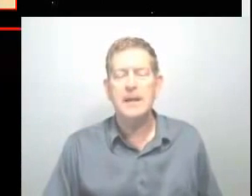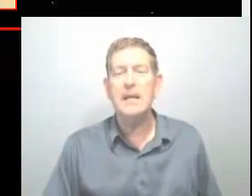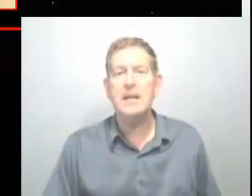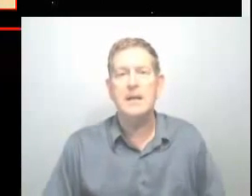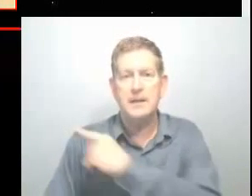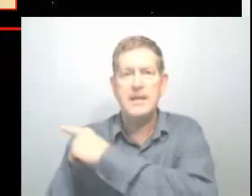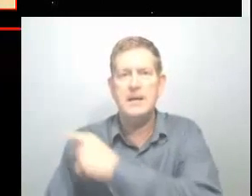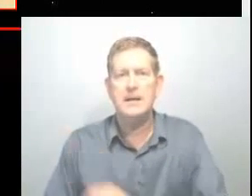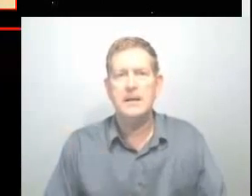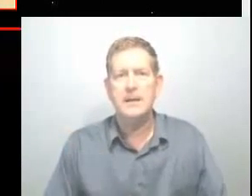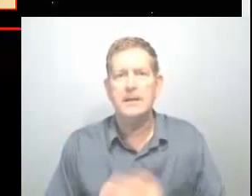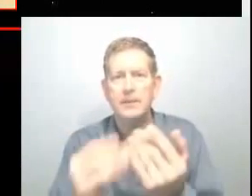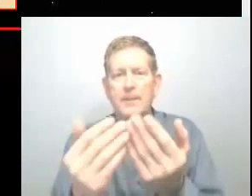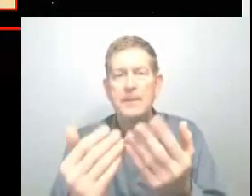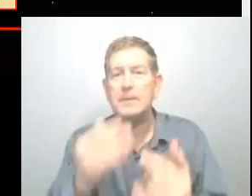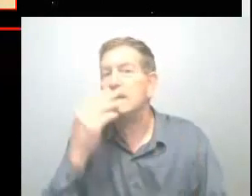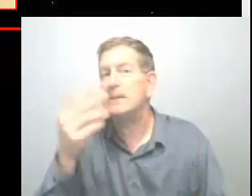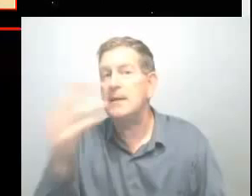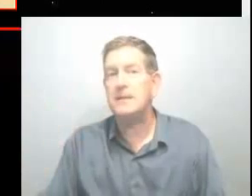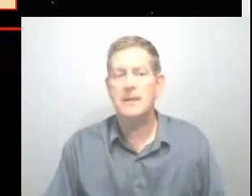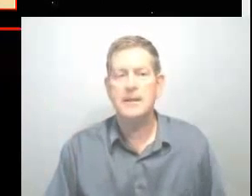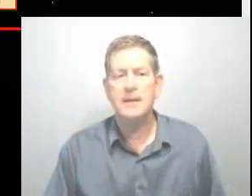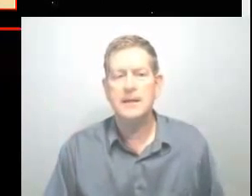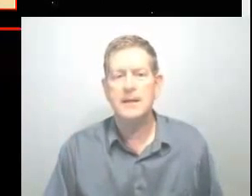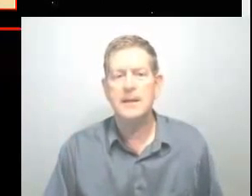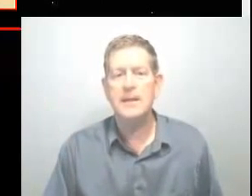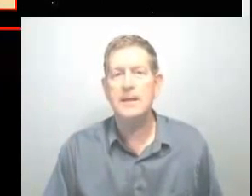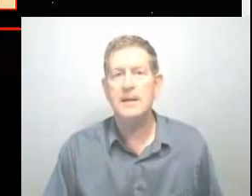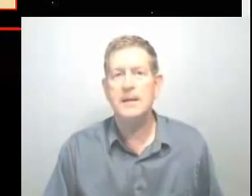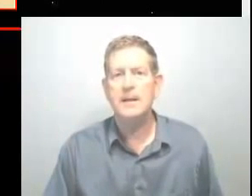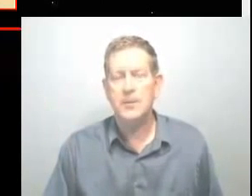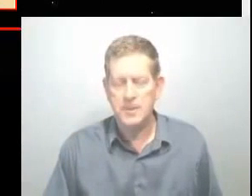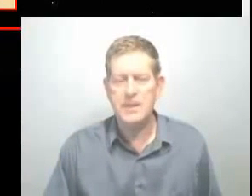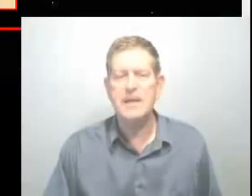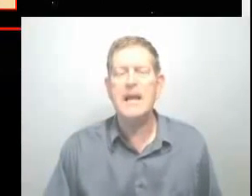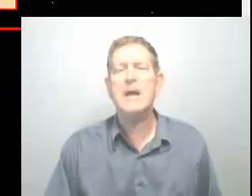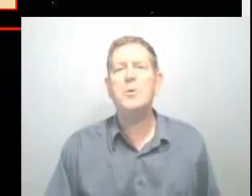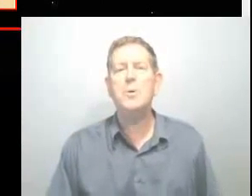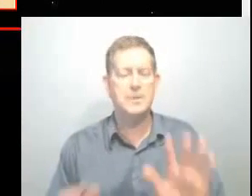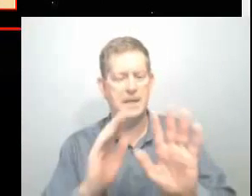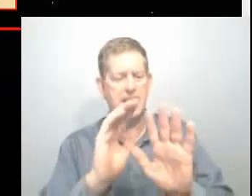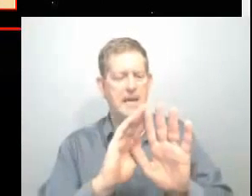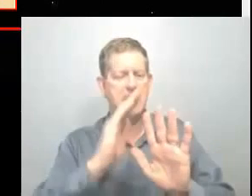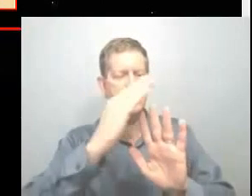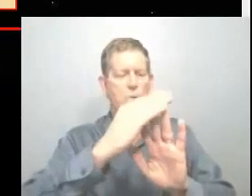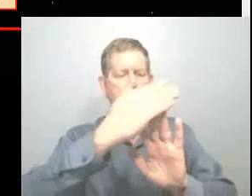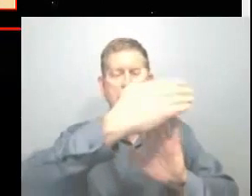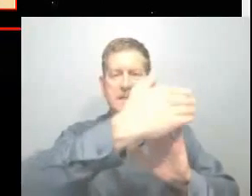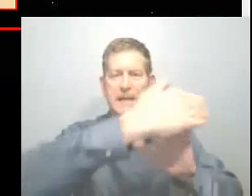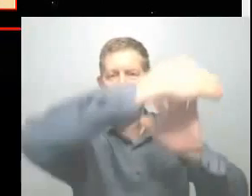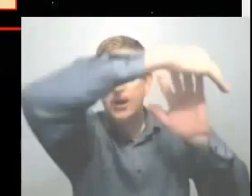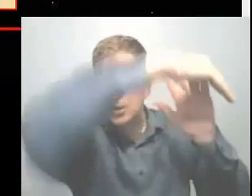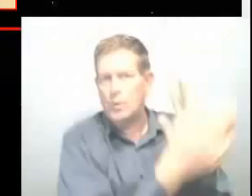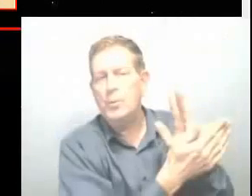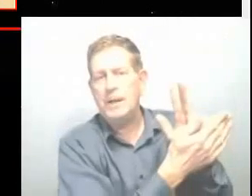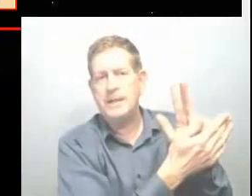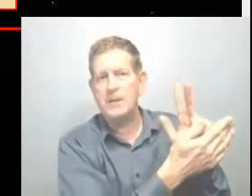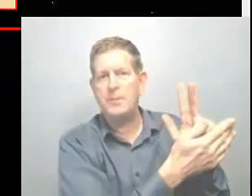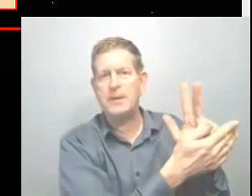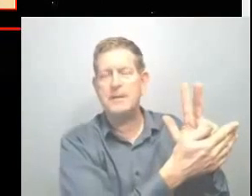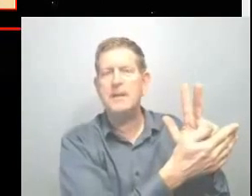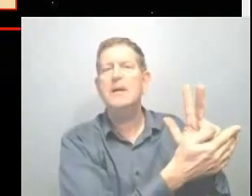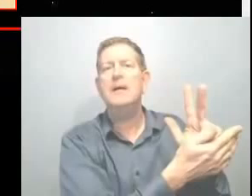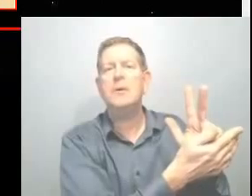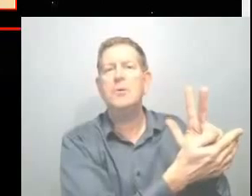ici, il. Rapidement, dites, il. Oui, il écoute, écoutez, je coupe la